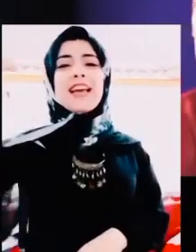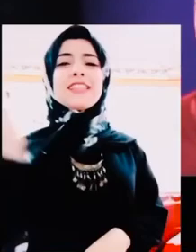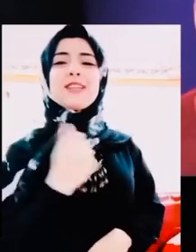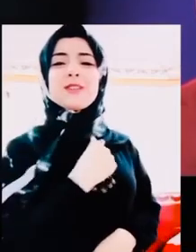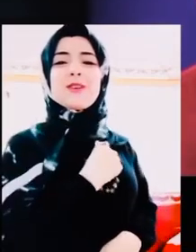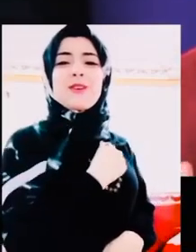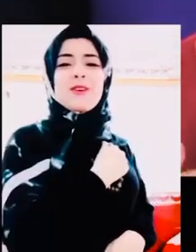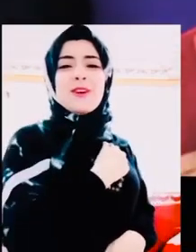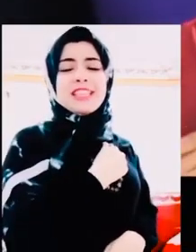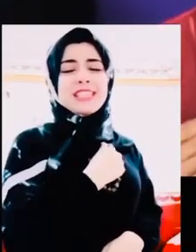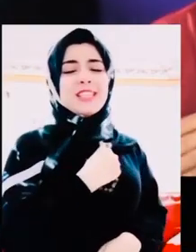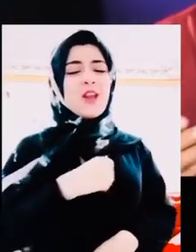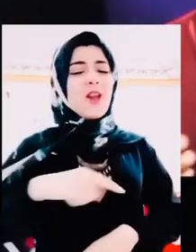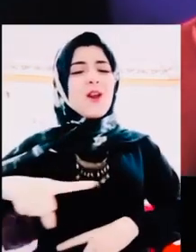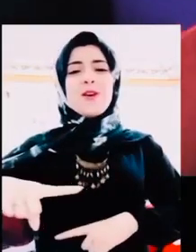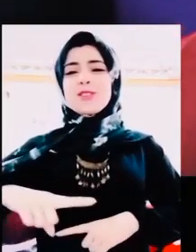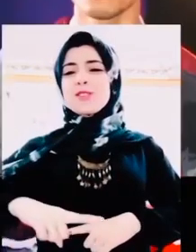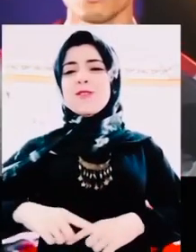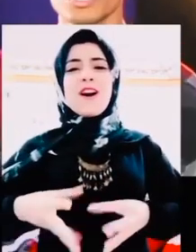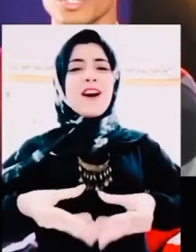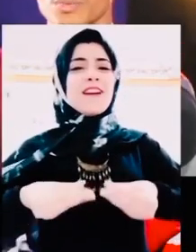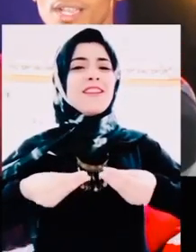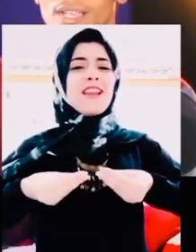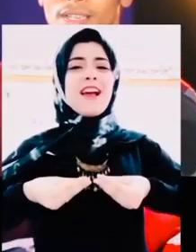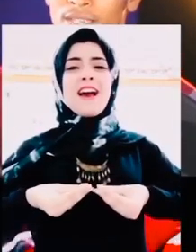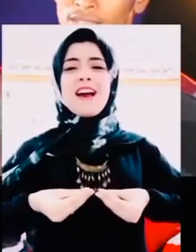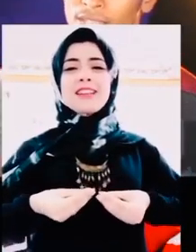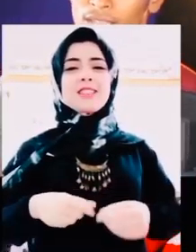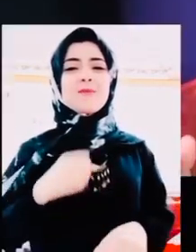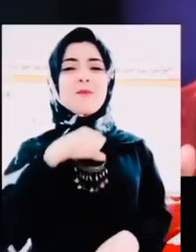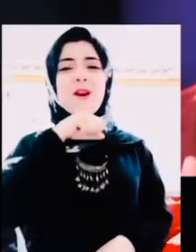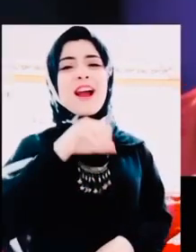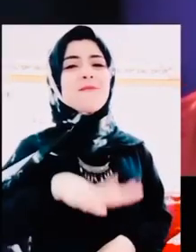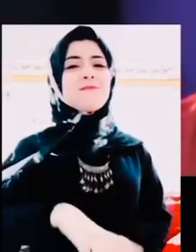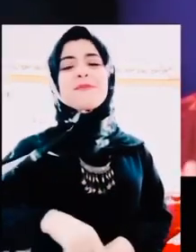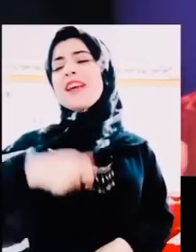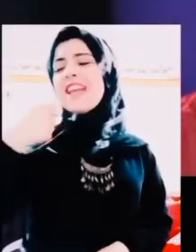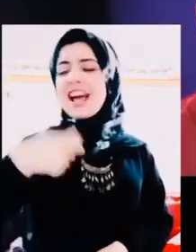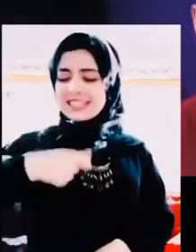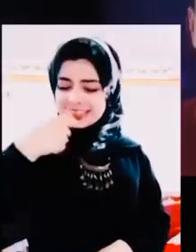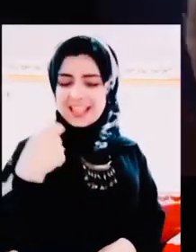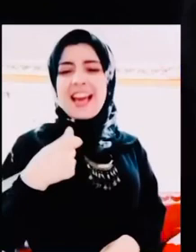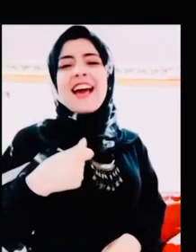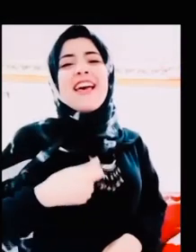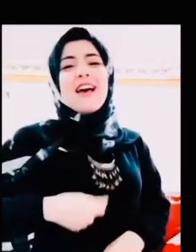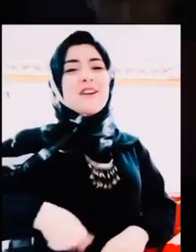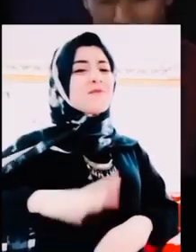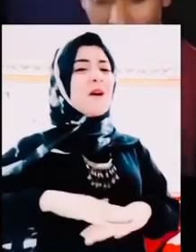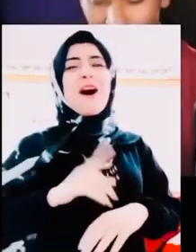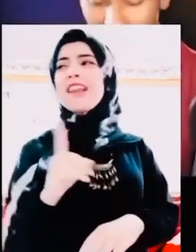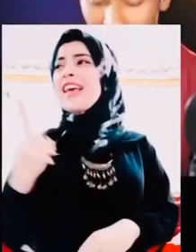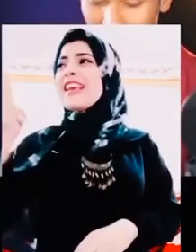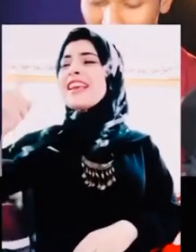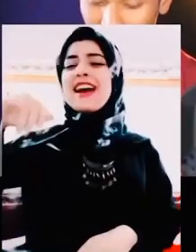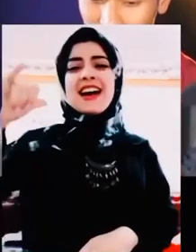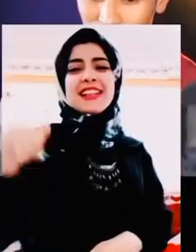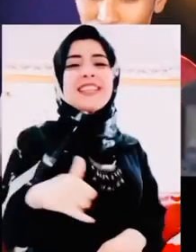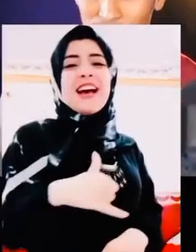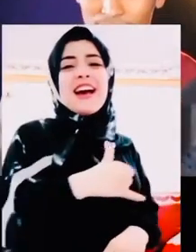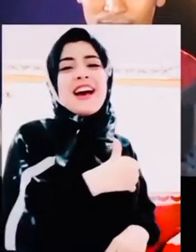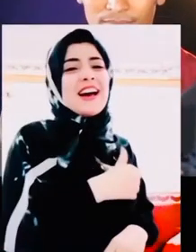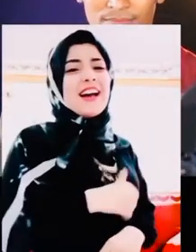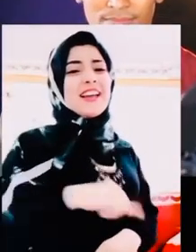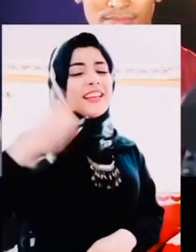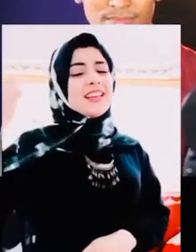بالروضة سكنت روحي وجوار الهادي محمد. السلام